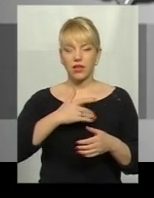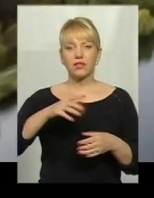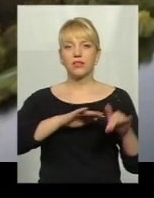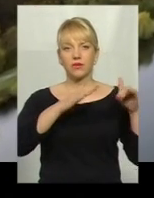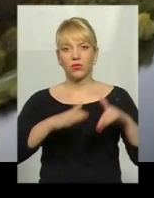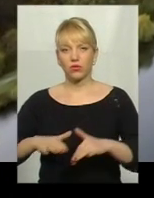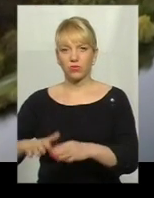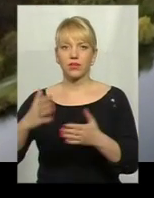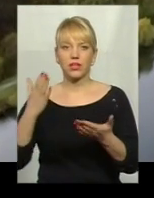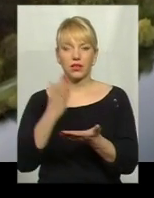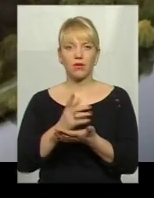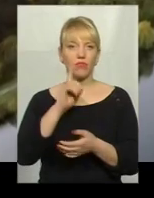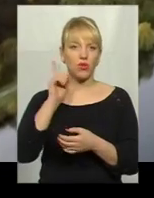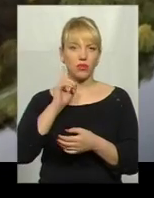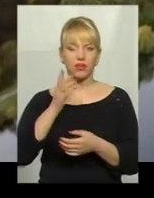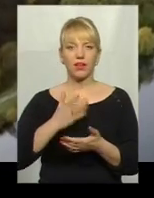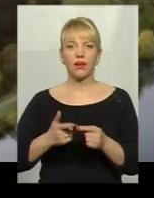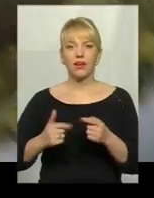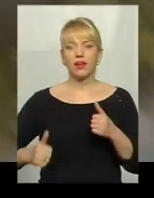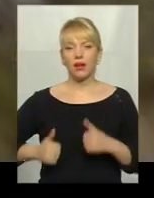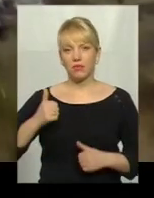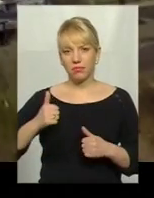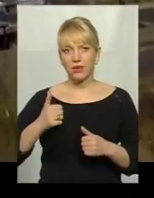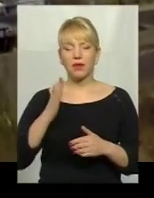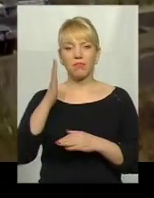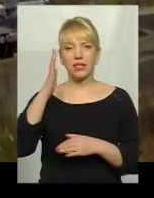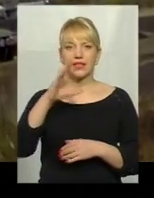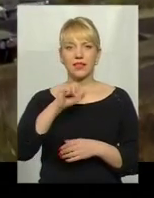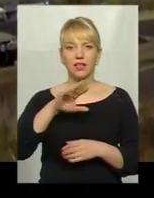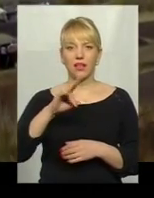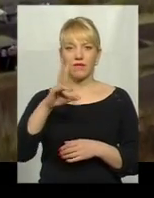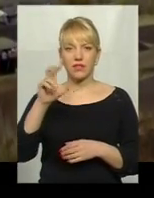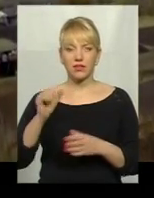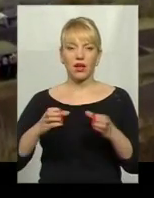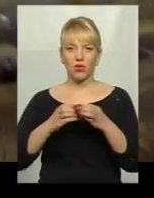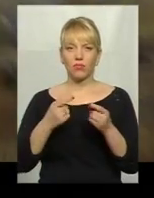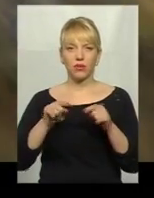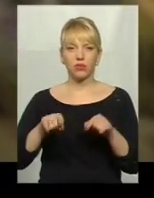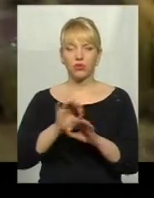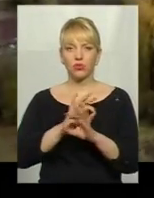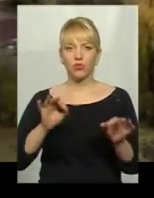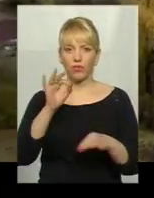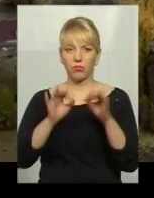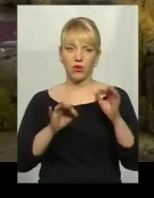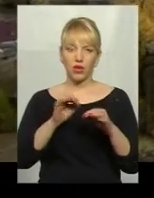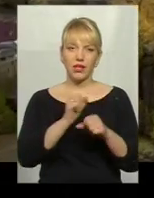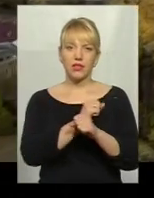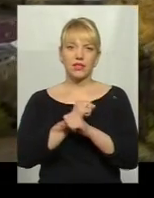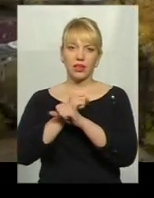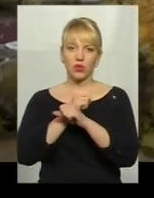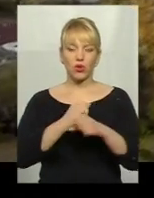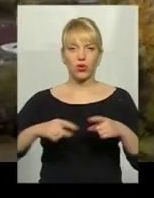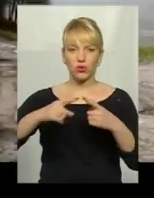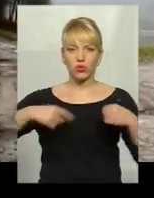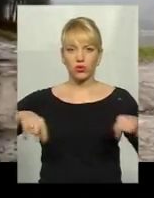товтр знаходиться молода, амбітна і перспективна Сатанівська громада. Тут чудова природа, санаторно-курортна зона,